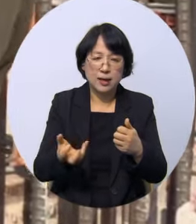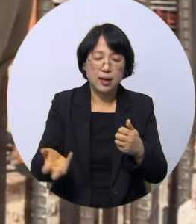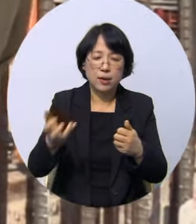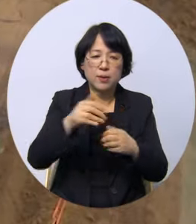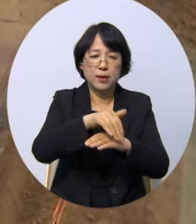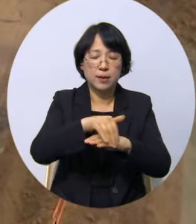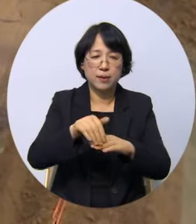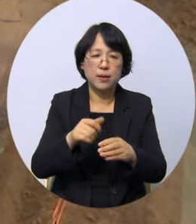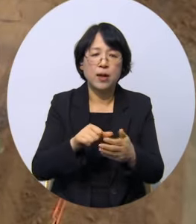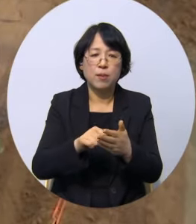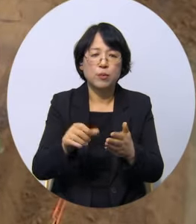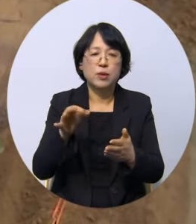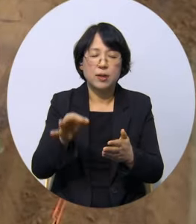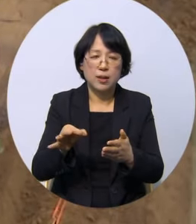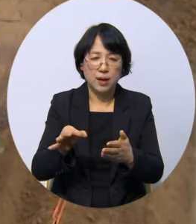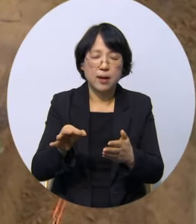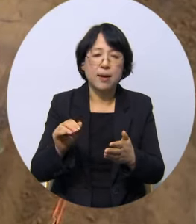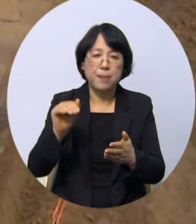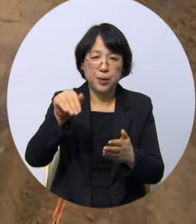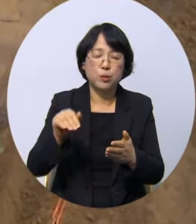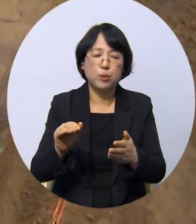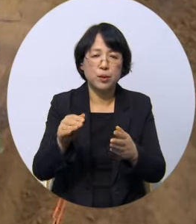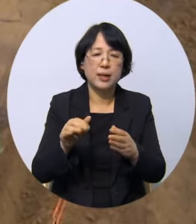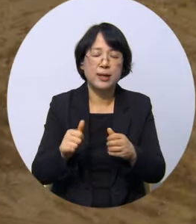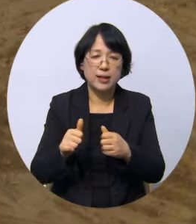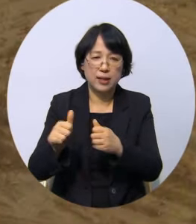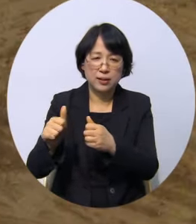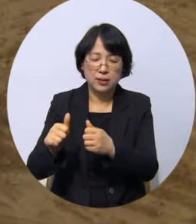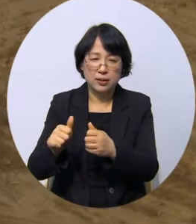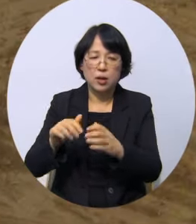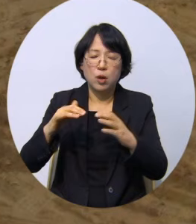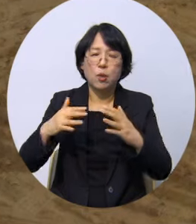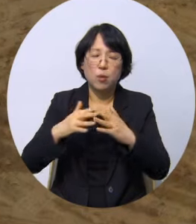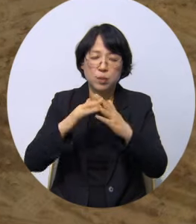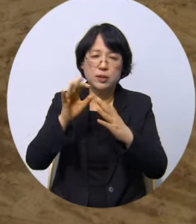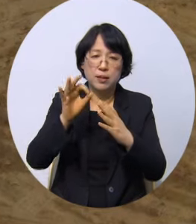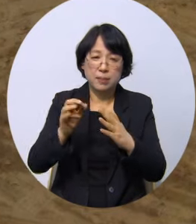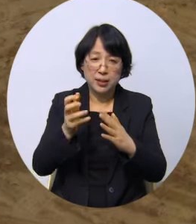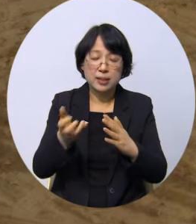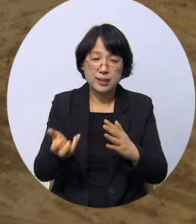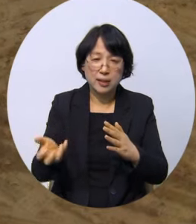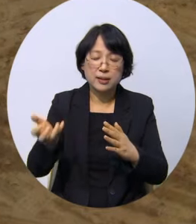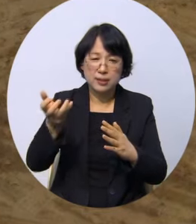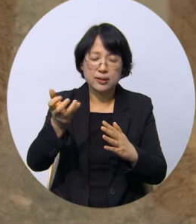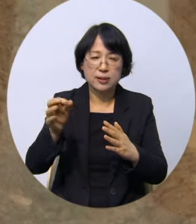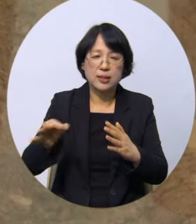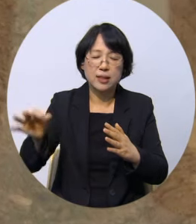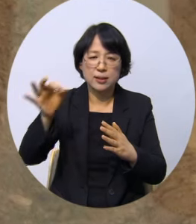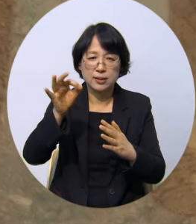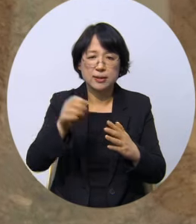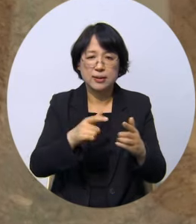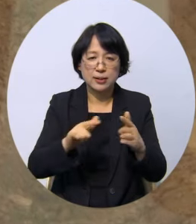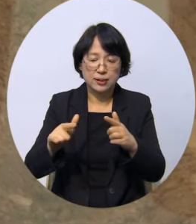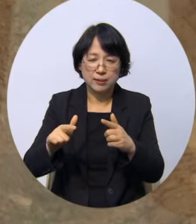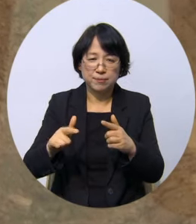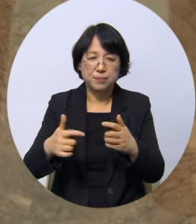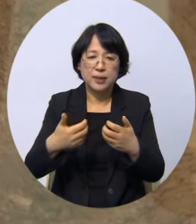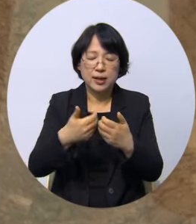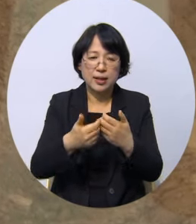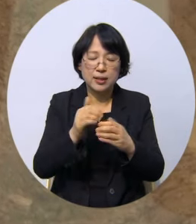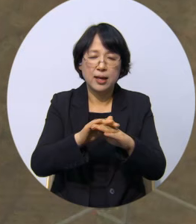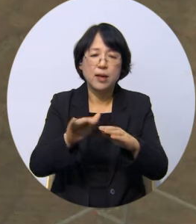정부는 물가 변동에 따른 공사비 상승으로 인한 공공공사 유찰 민간공사 공사비 분쟁을 해결하기